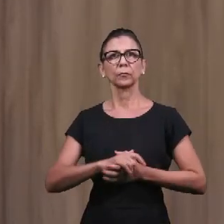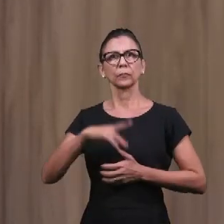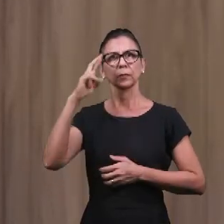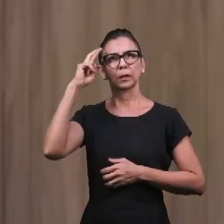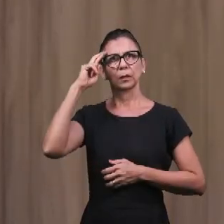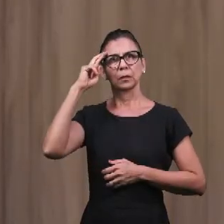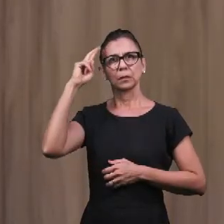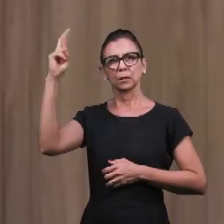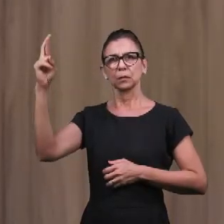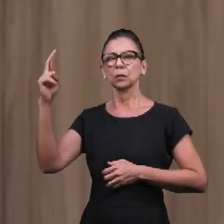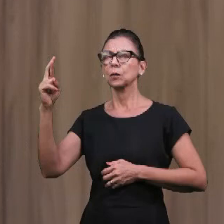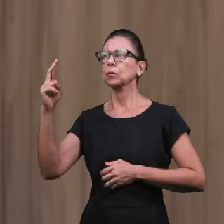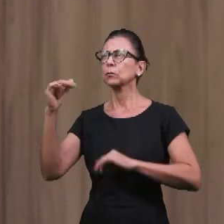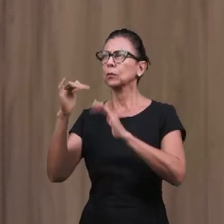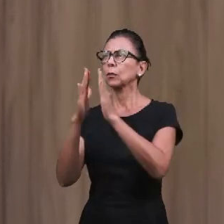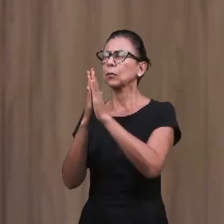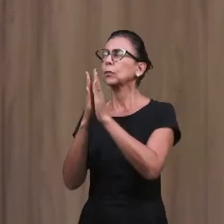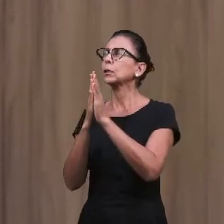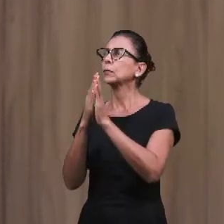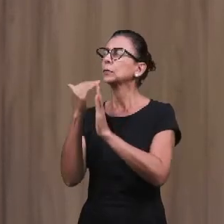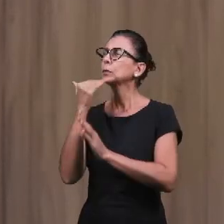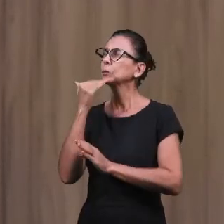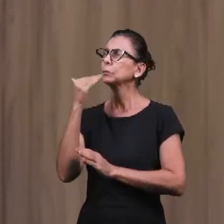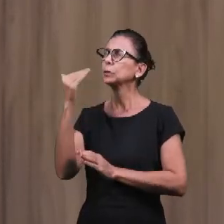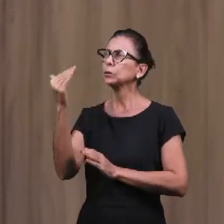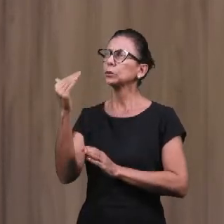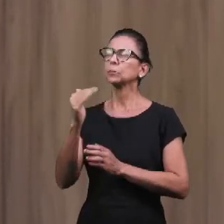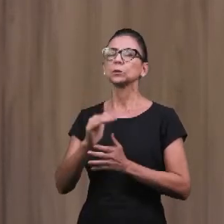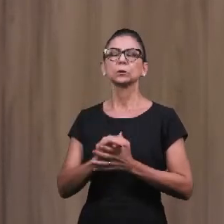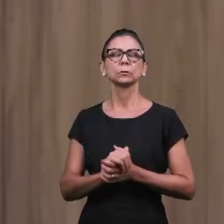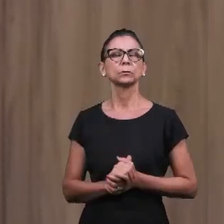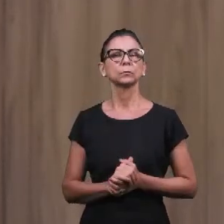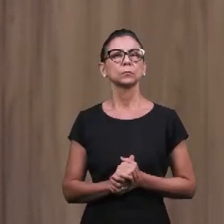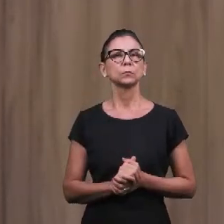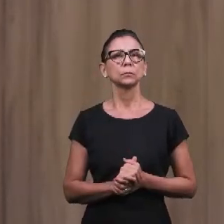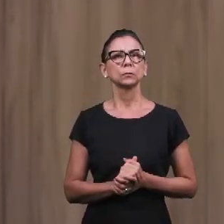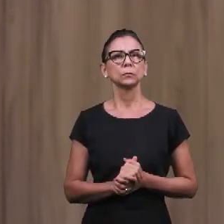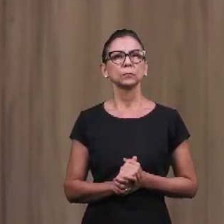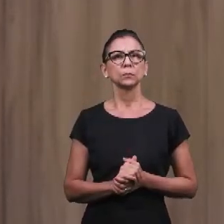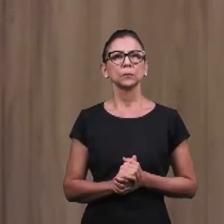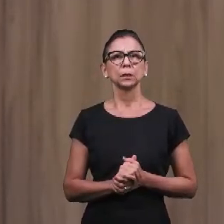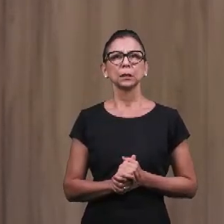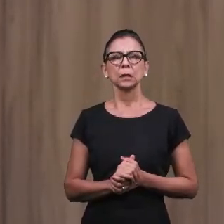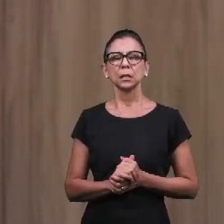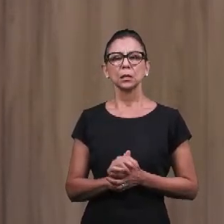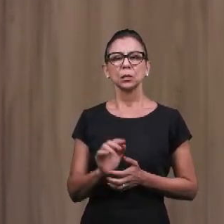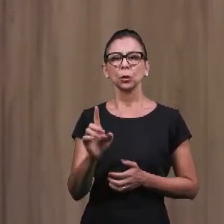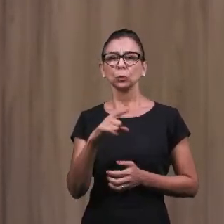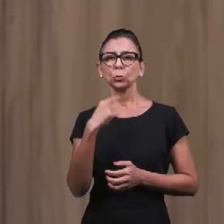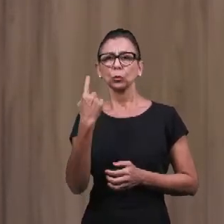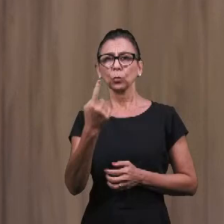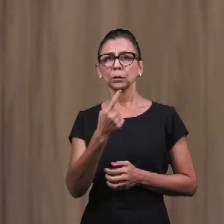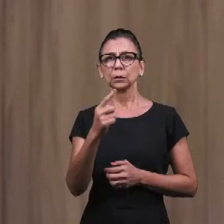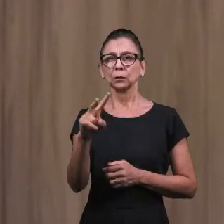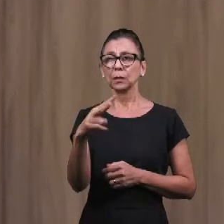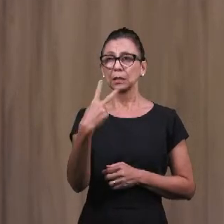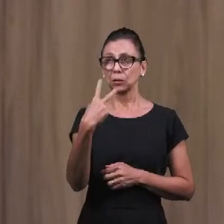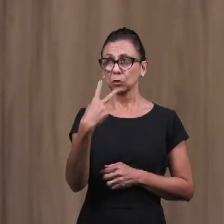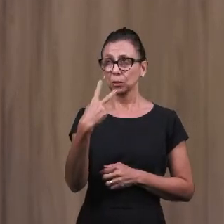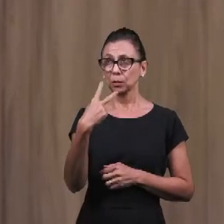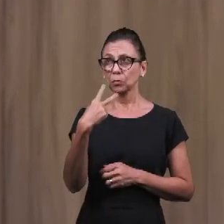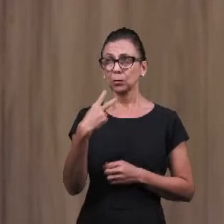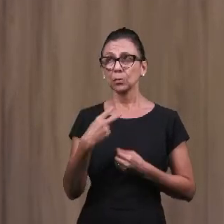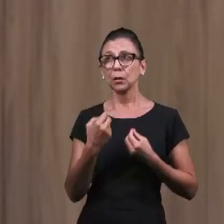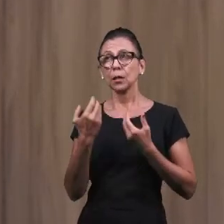мы помолимся, и пастор Джованни поведет нас в молитве. Господь, мы ходатайствуем